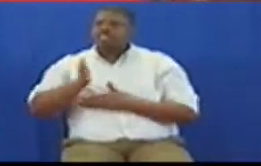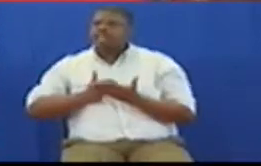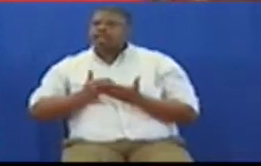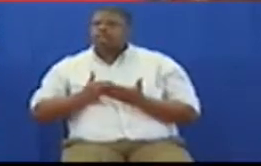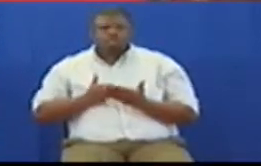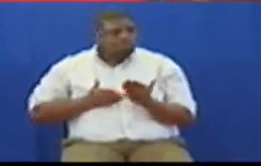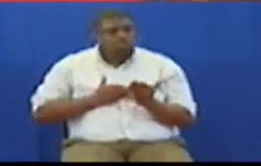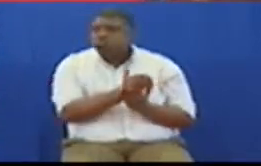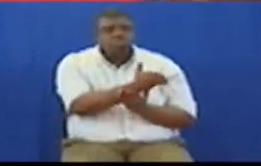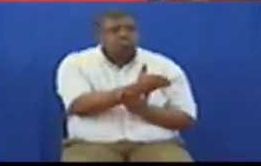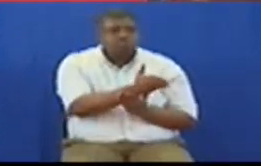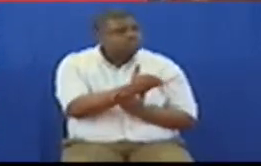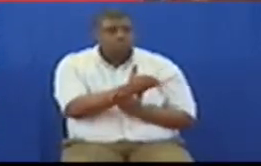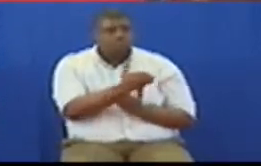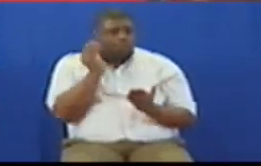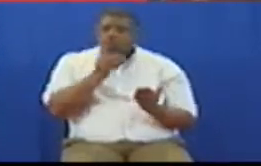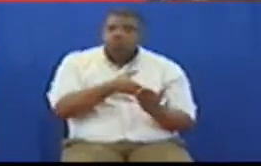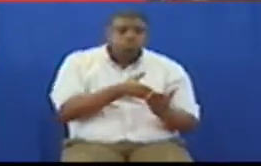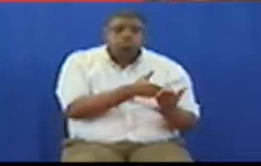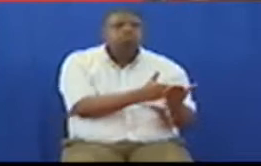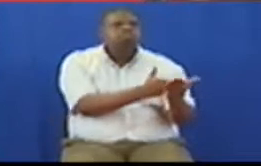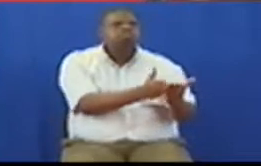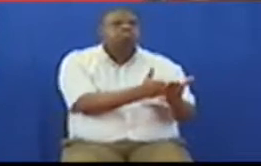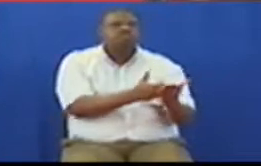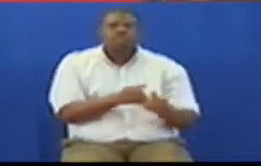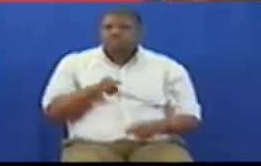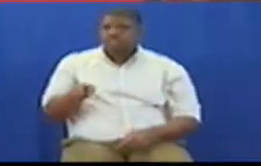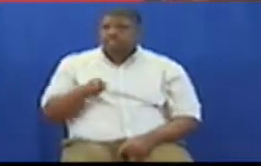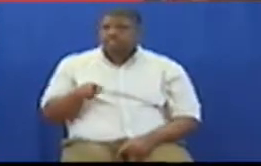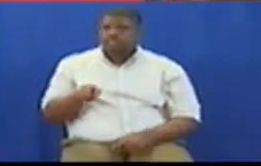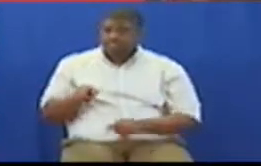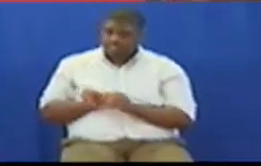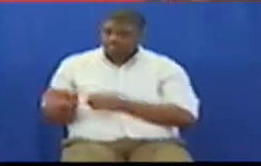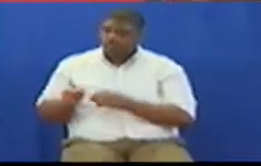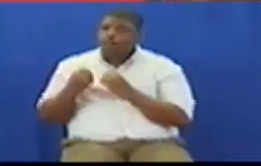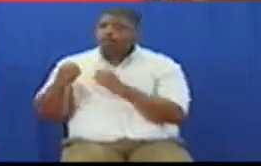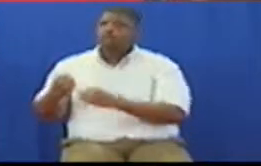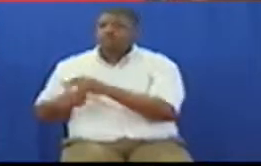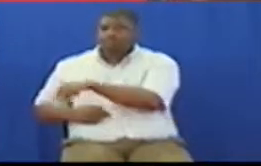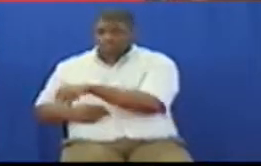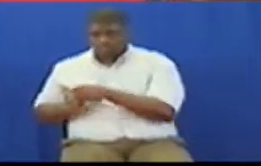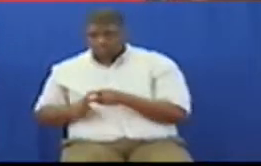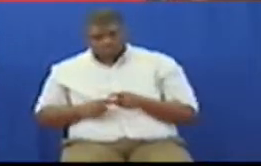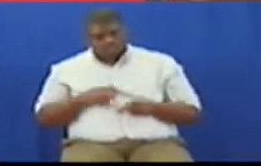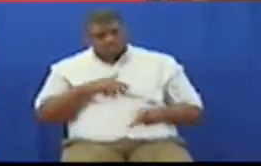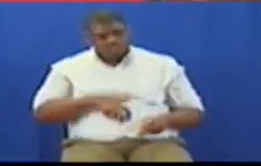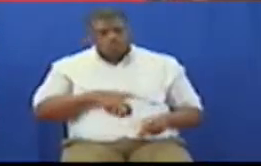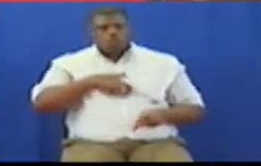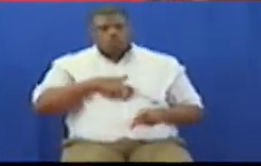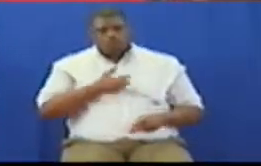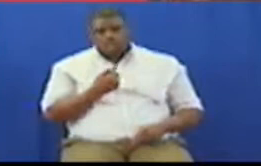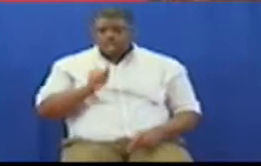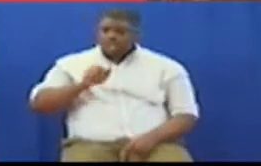huwezi kupita. Kwa hiyo tunaomba kabisa kwamba kitendo kile kiimarishwe, na TARURA ambao wanashughulika na barabara za